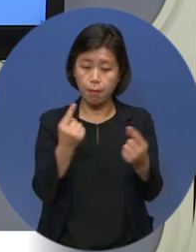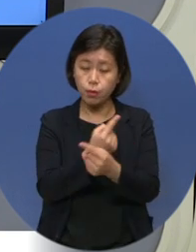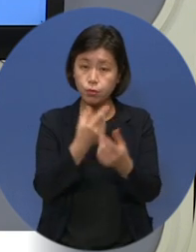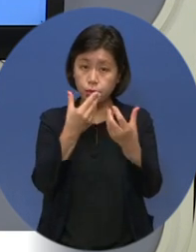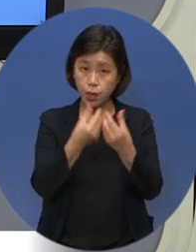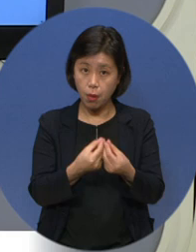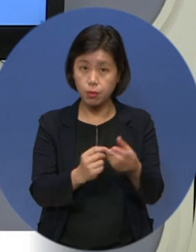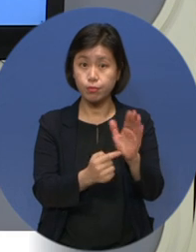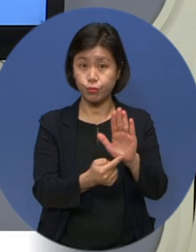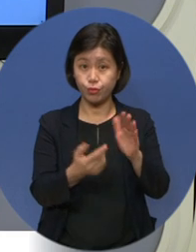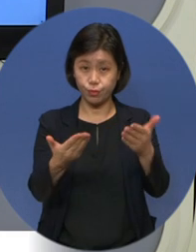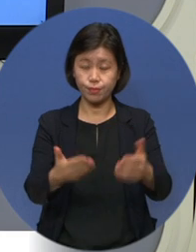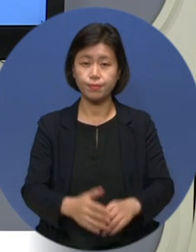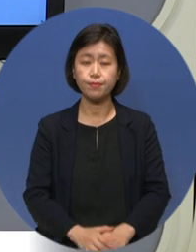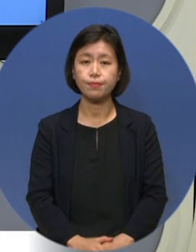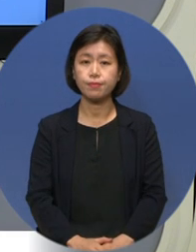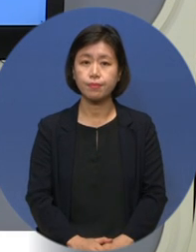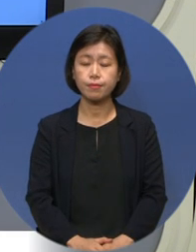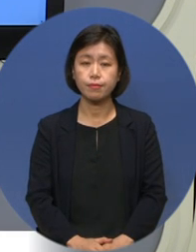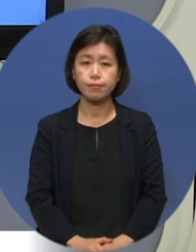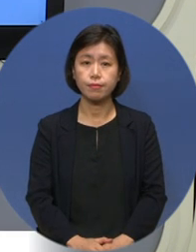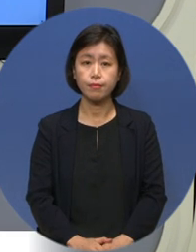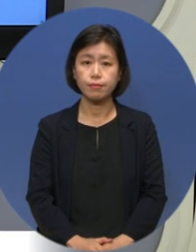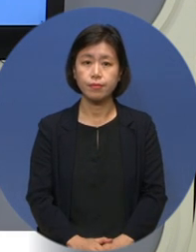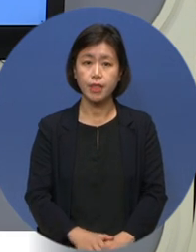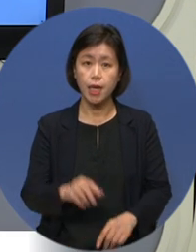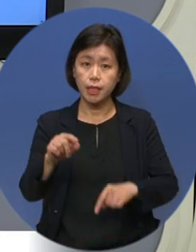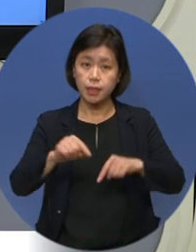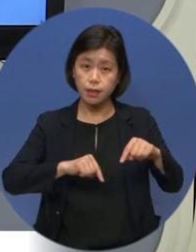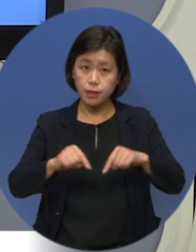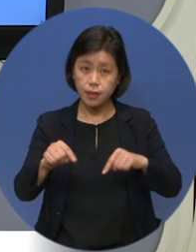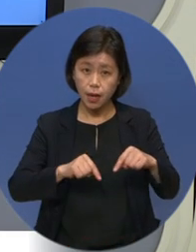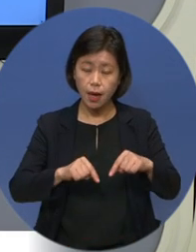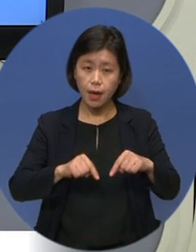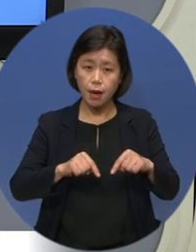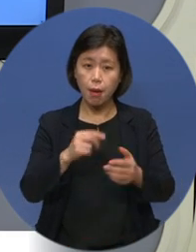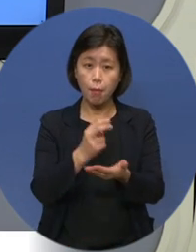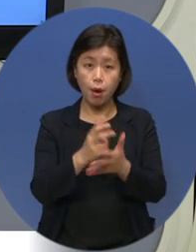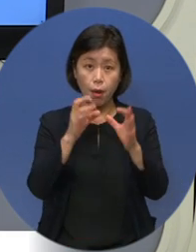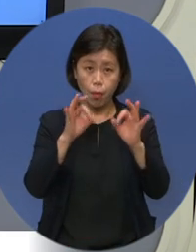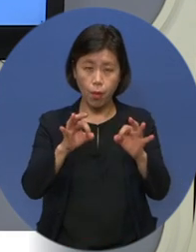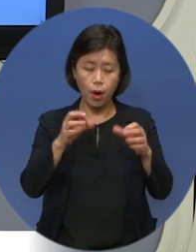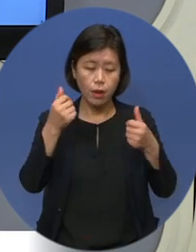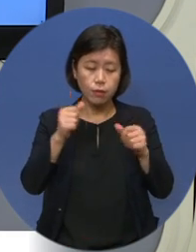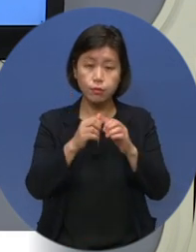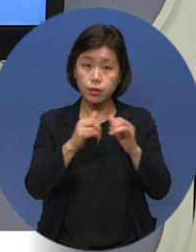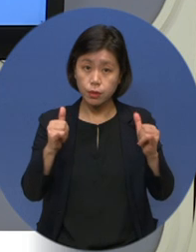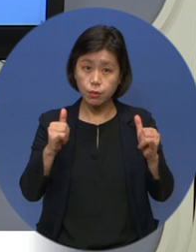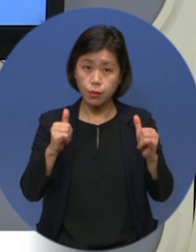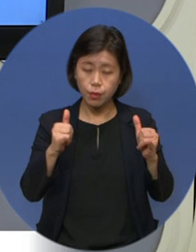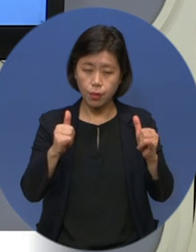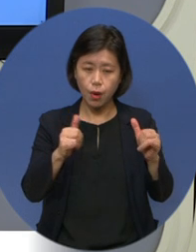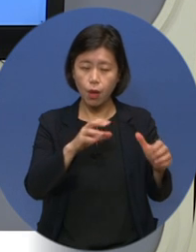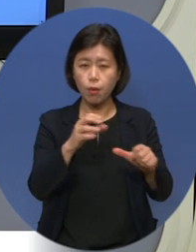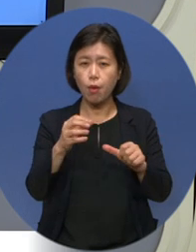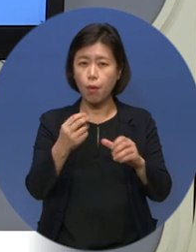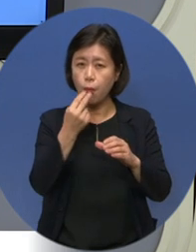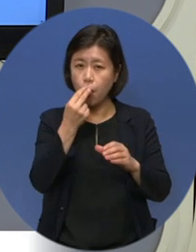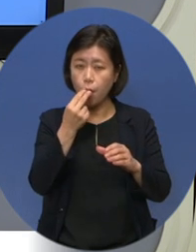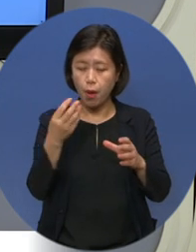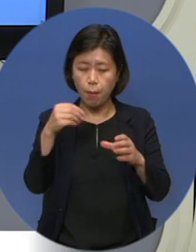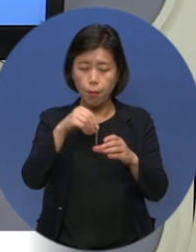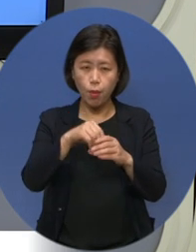입법 예고했습니다 시행령 개정안은 예수 림 도 고용보험 적용 대상에 포함하는 개정